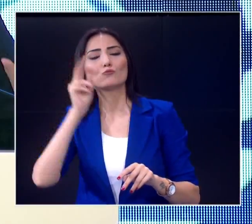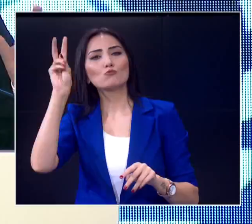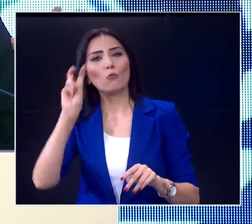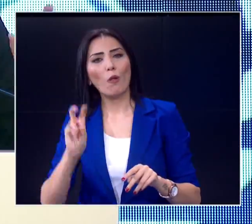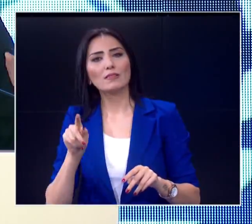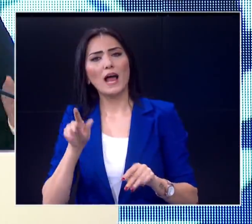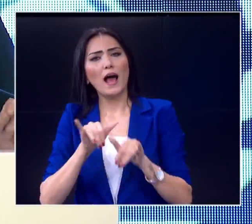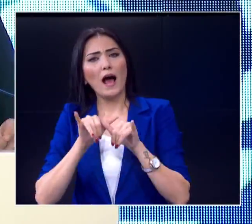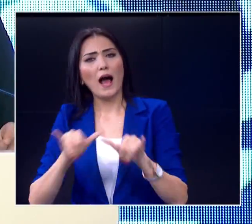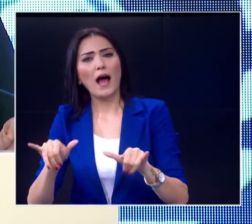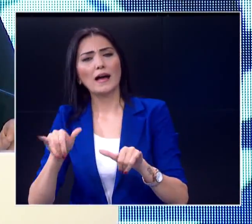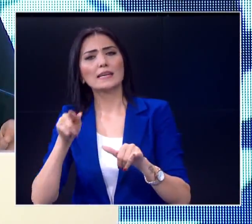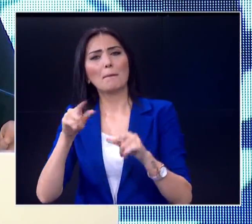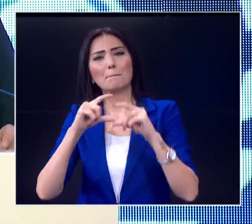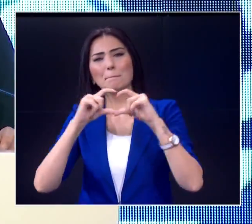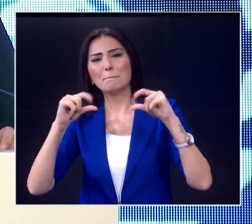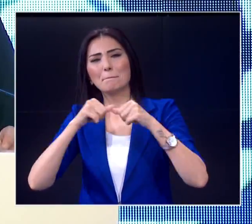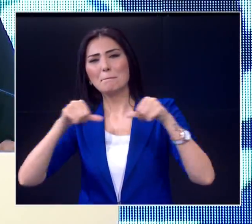$12,500 aynı band genişliğinde